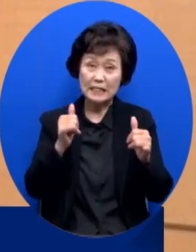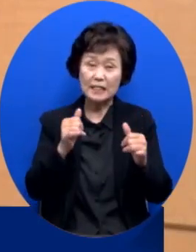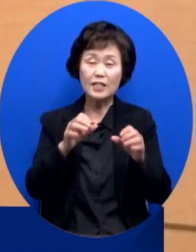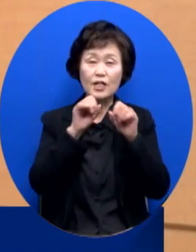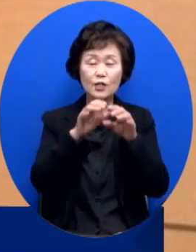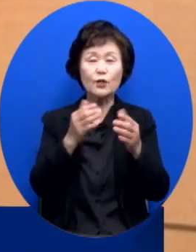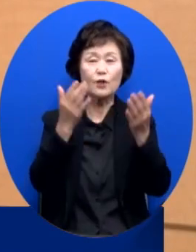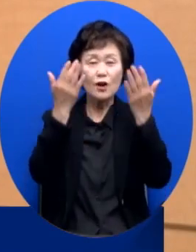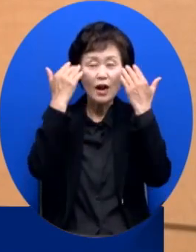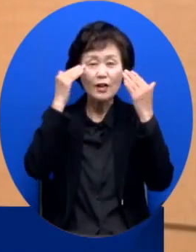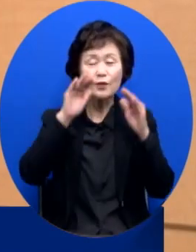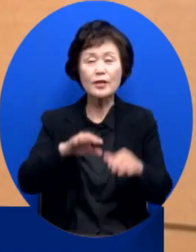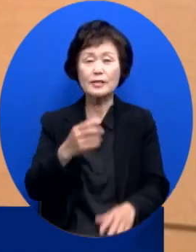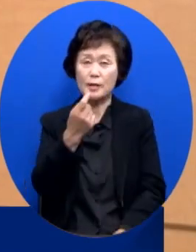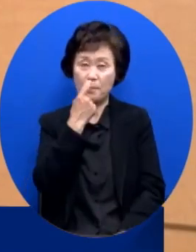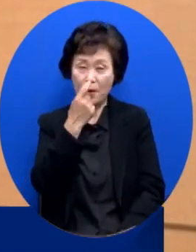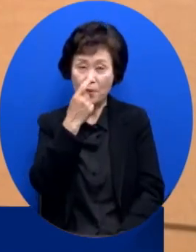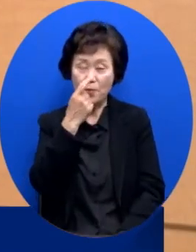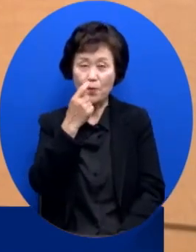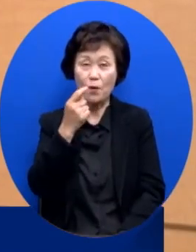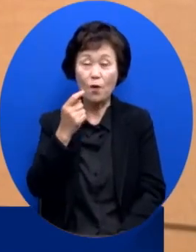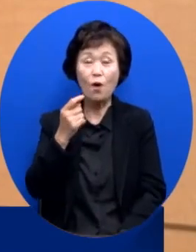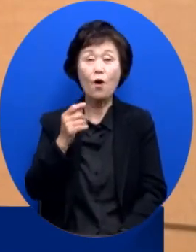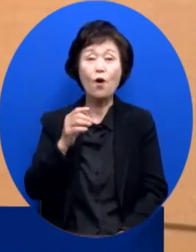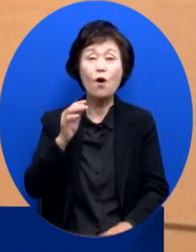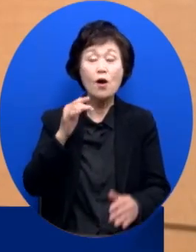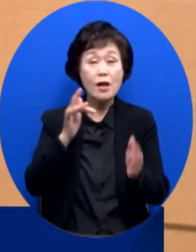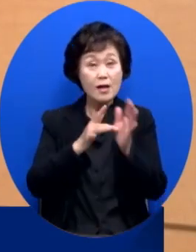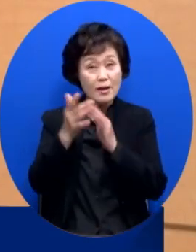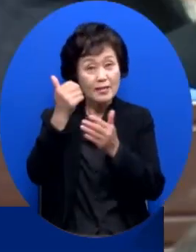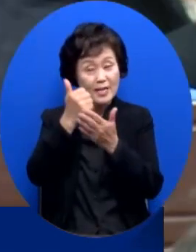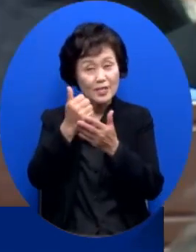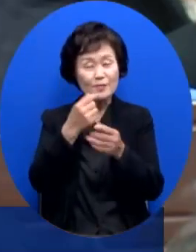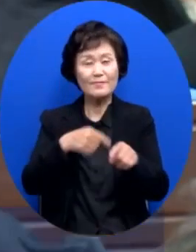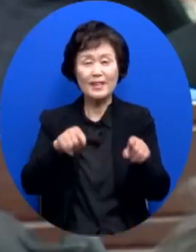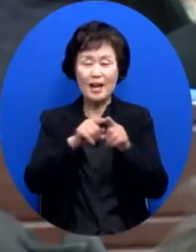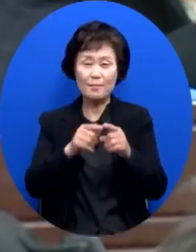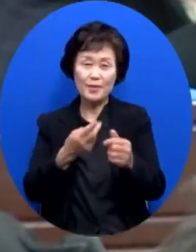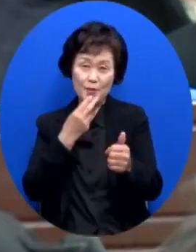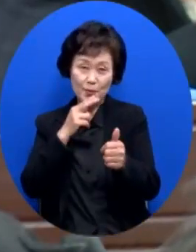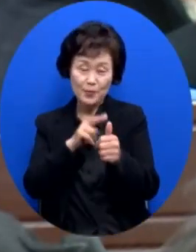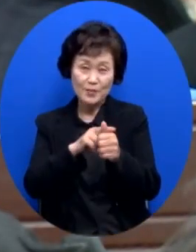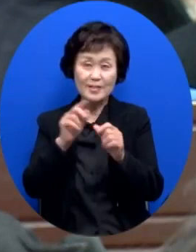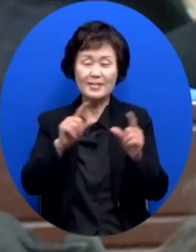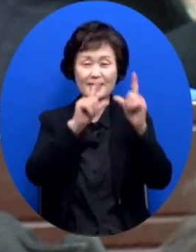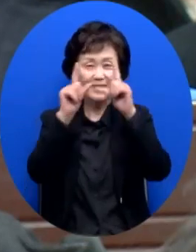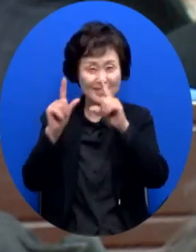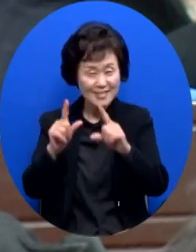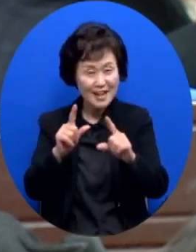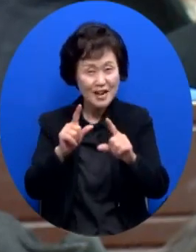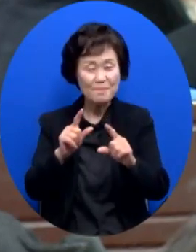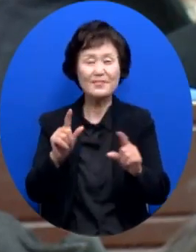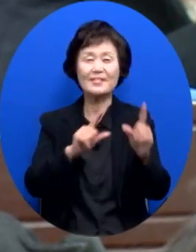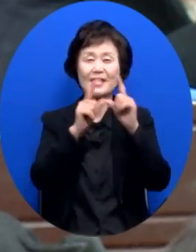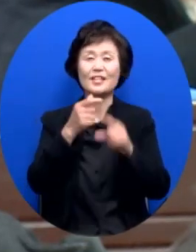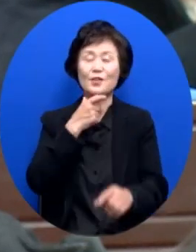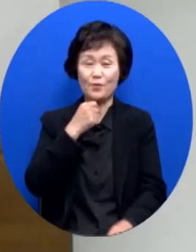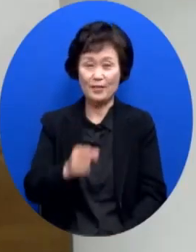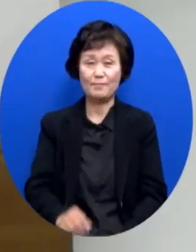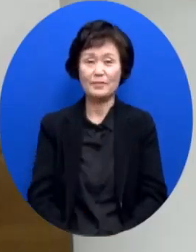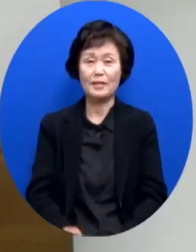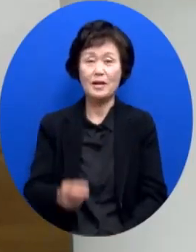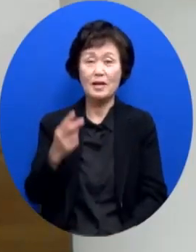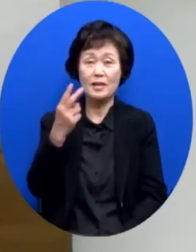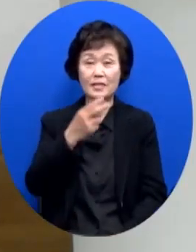후반전을 예수님과 함께 도전하는 삶을 살기를 원합니다. 지난 2014년부터 올해까지 대구